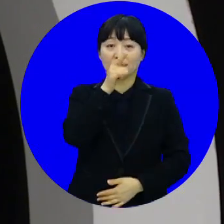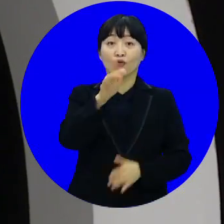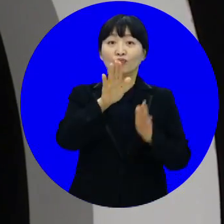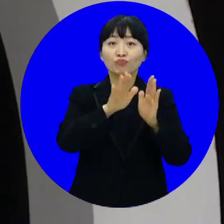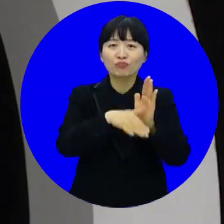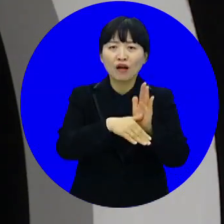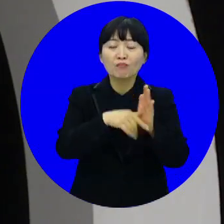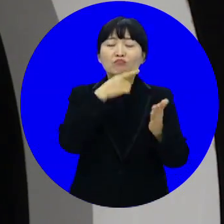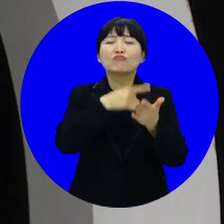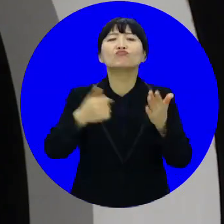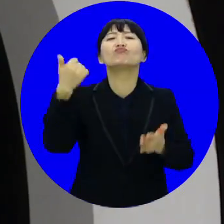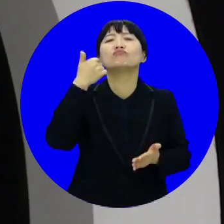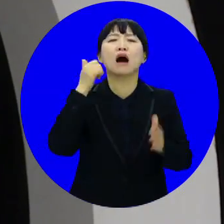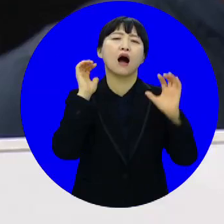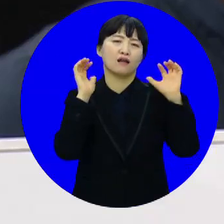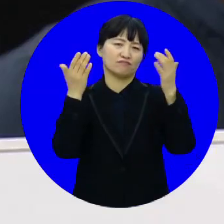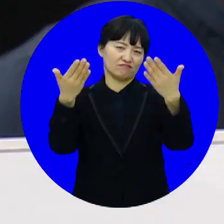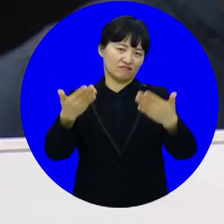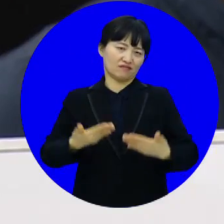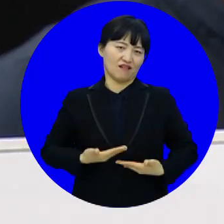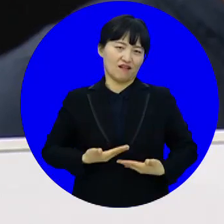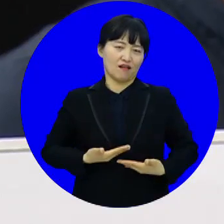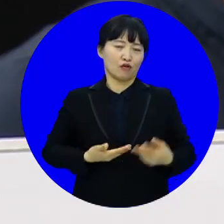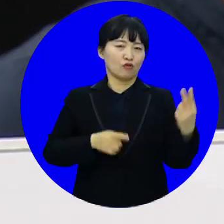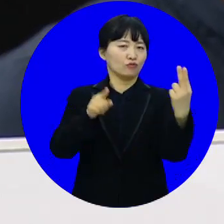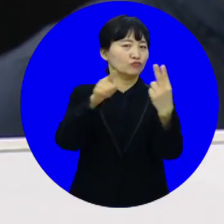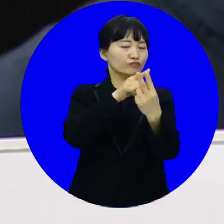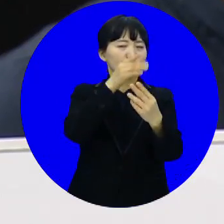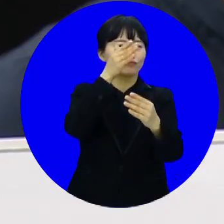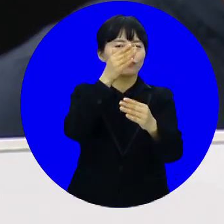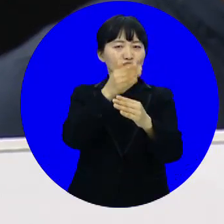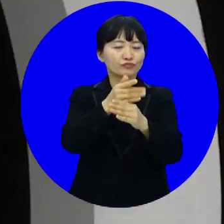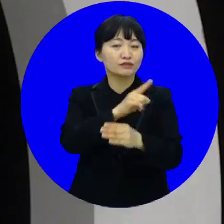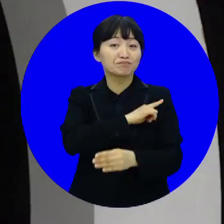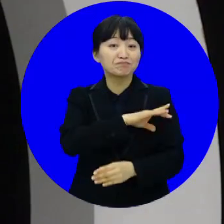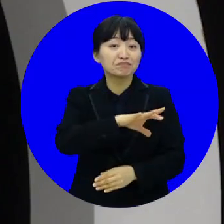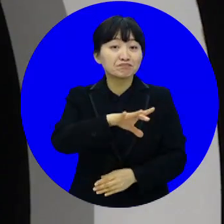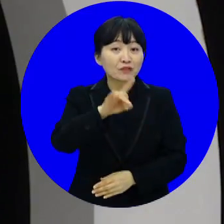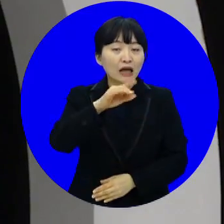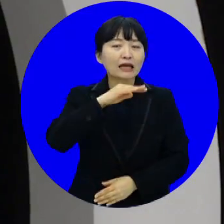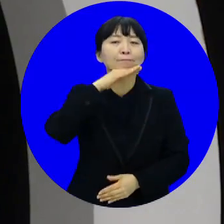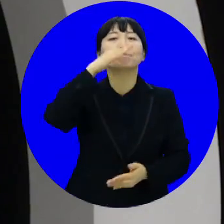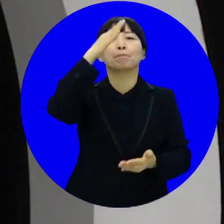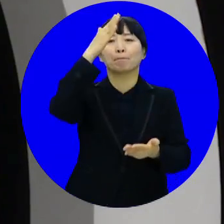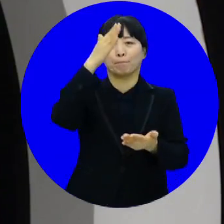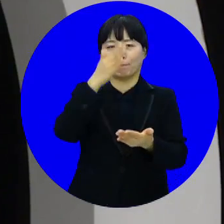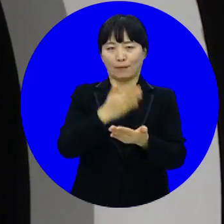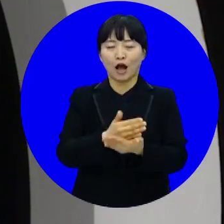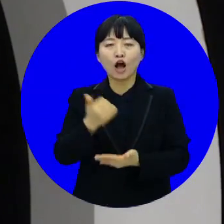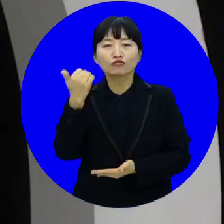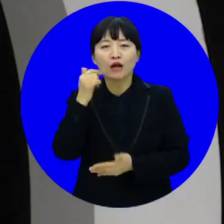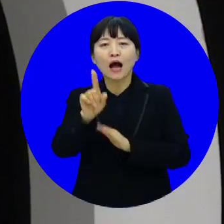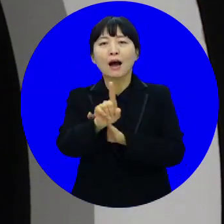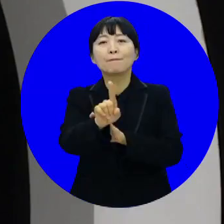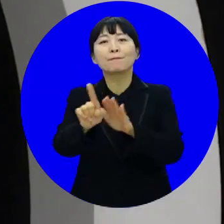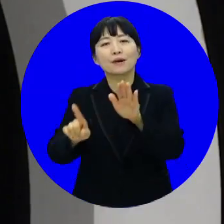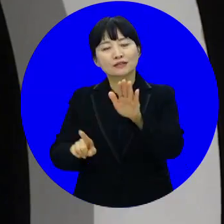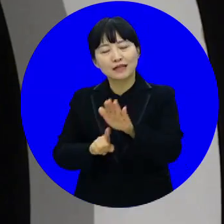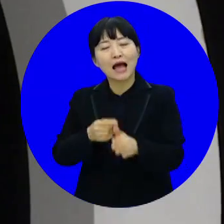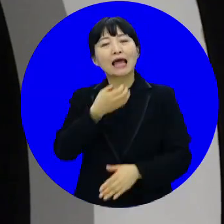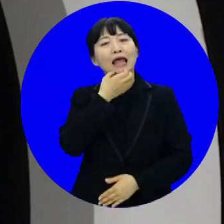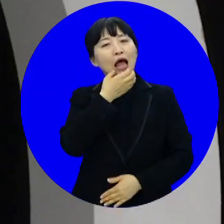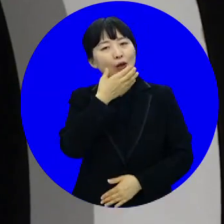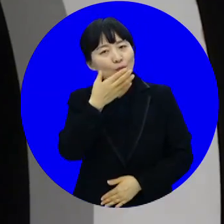정작 피해는 아이가 받게 되는 거거든요. 두 분이 누가 먼저 하기를 기다리지 말고 누군가가